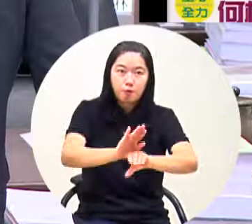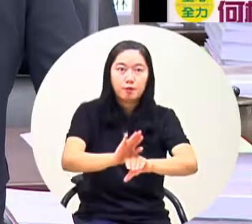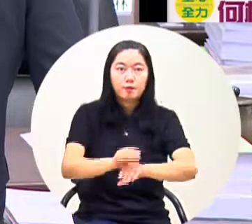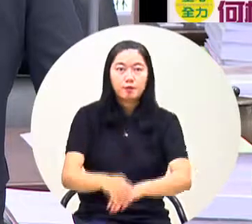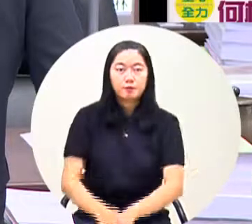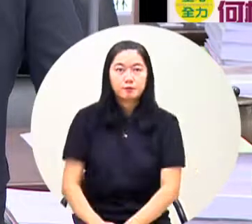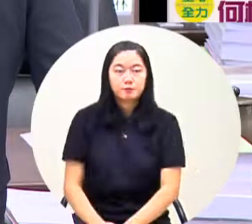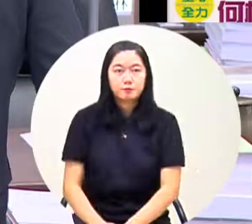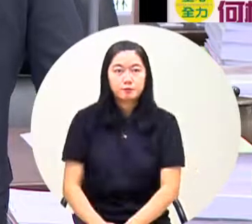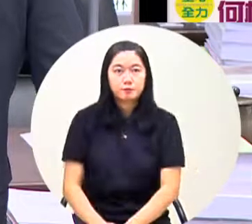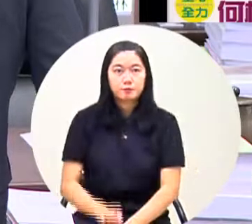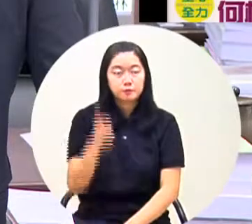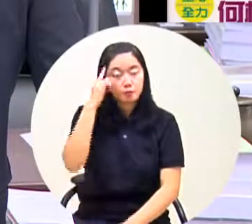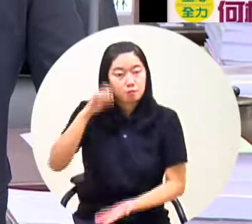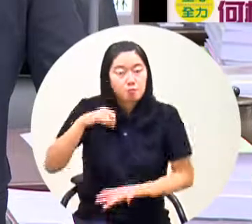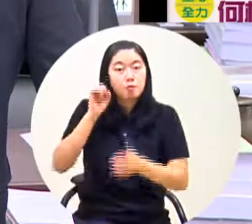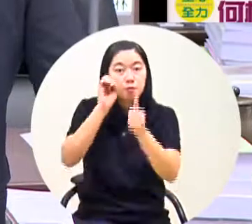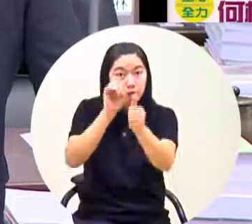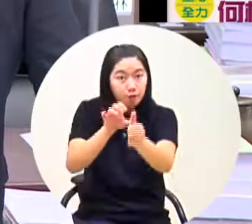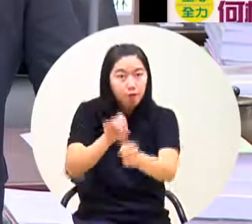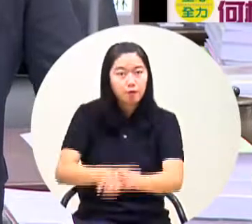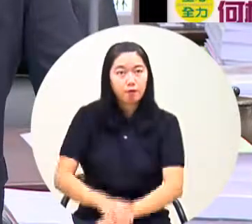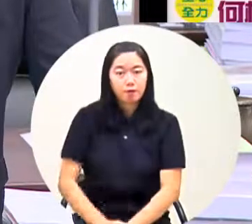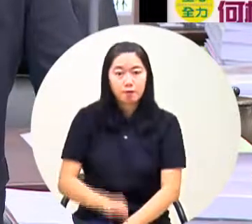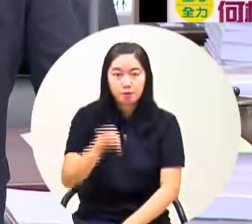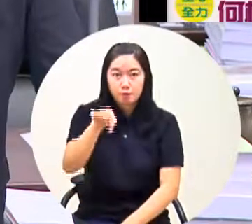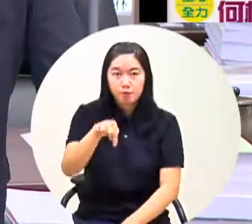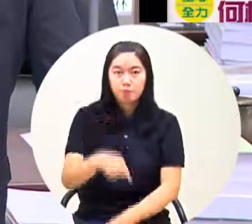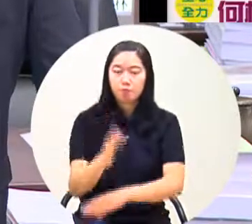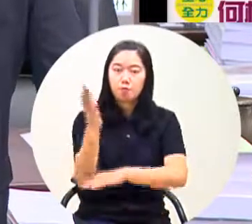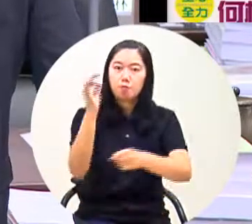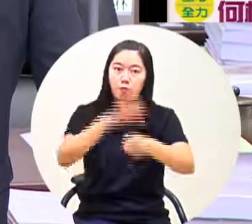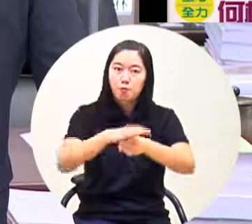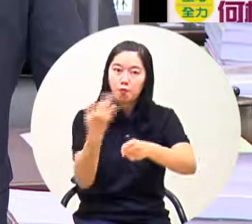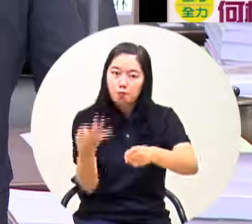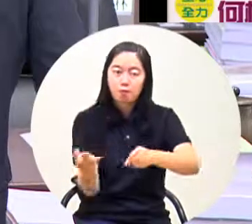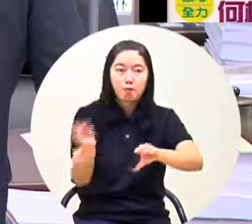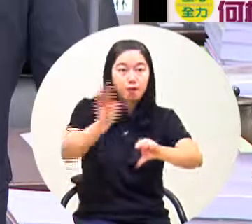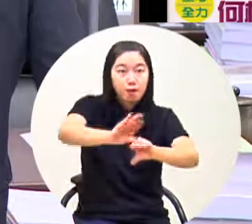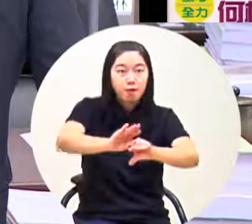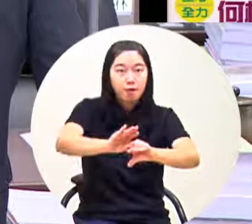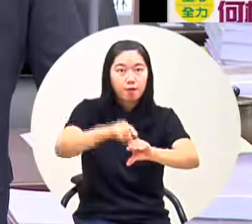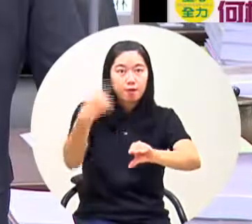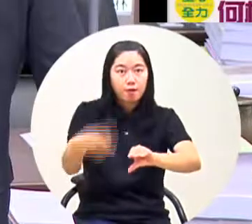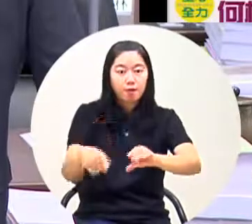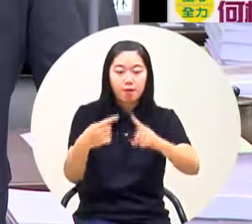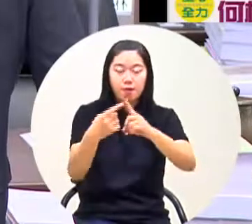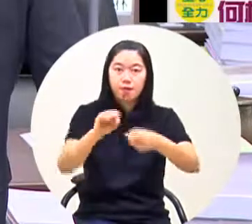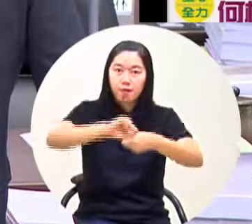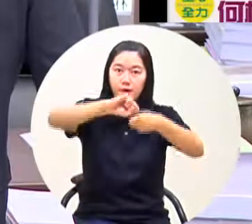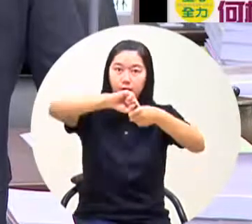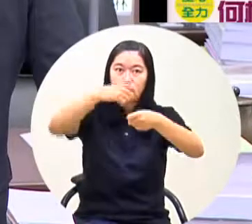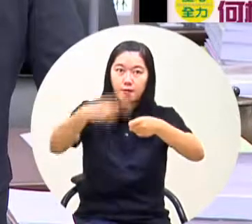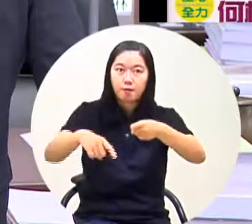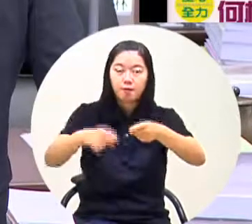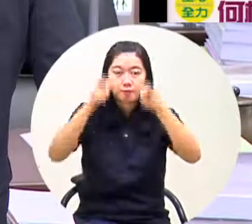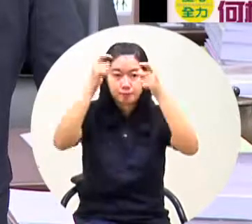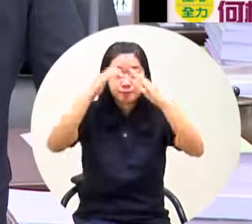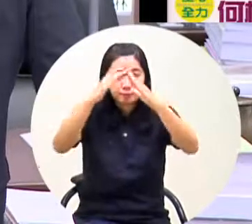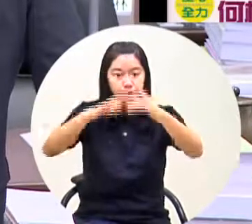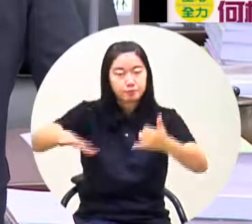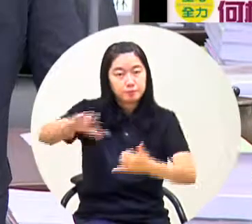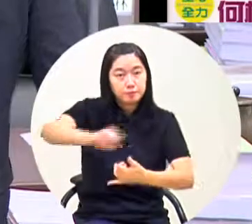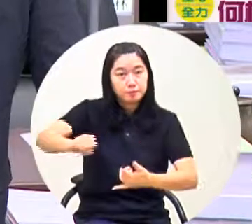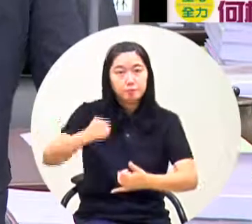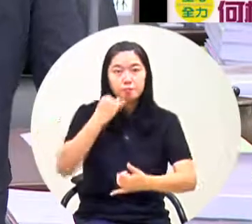实也想建议局长，有没有可能针对这个加码的补助，扩充到全市的市民哦，那让